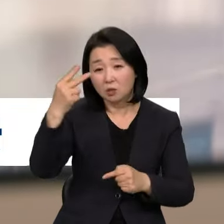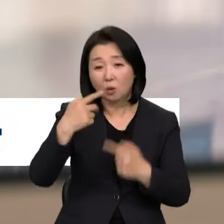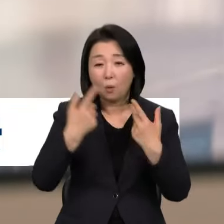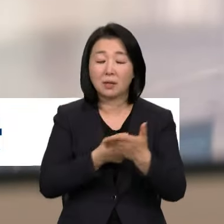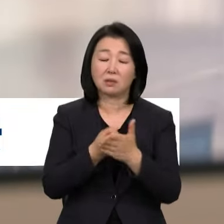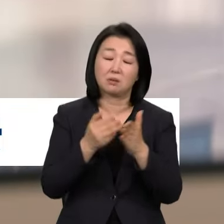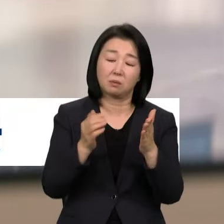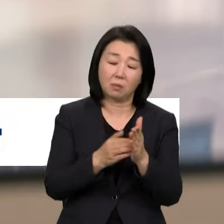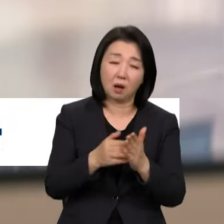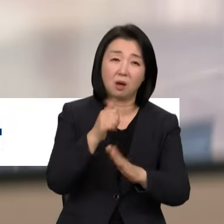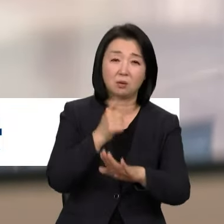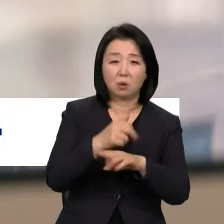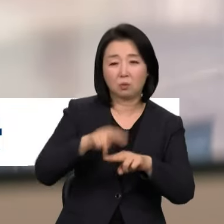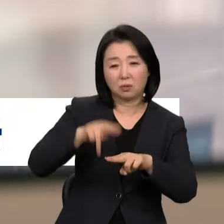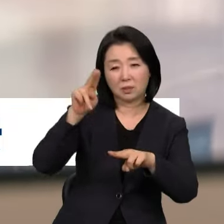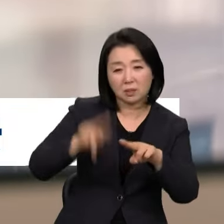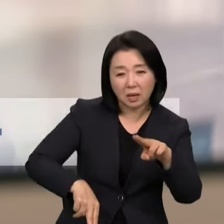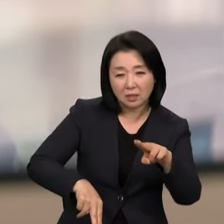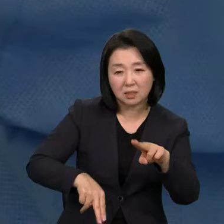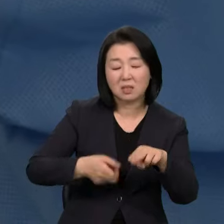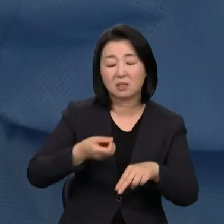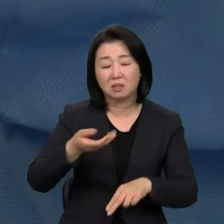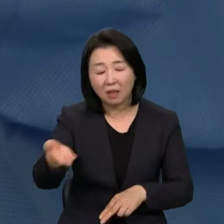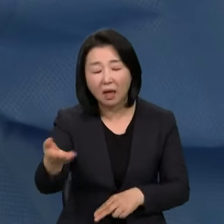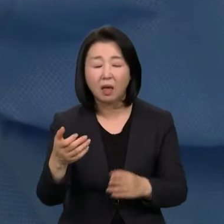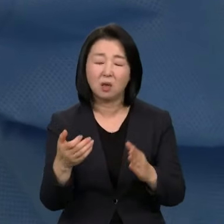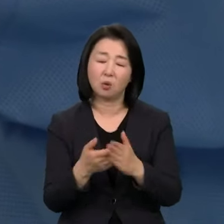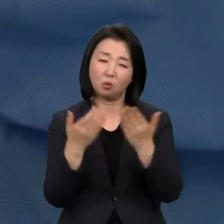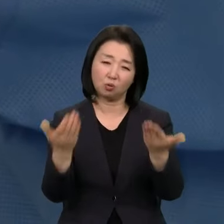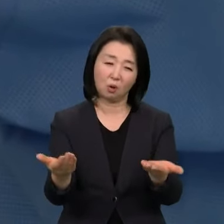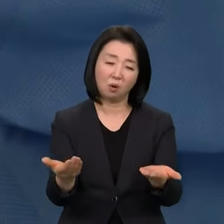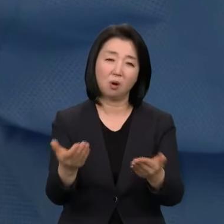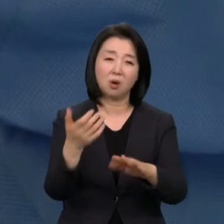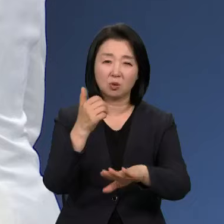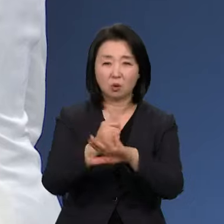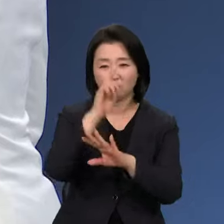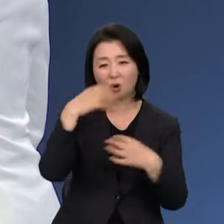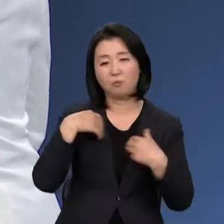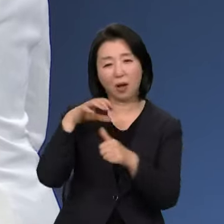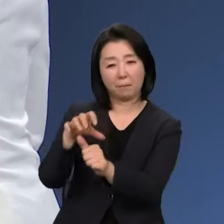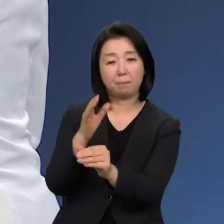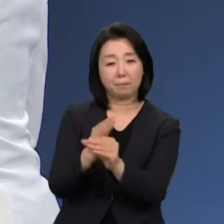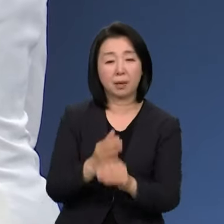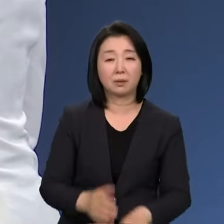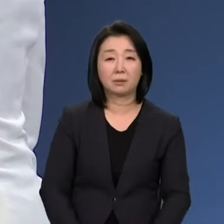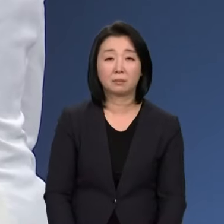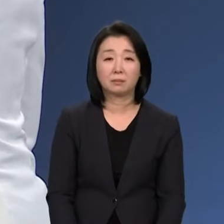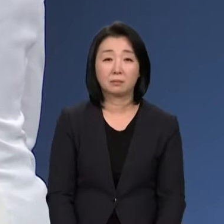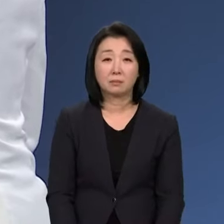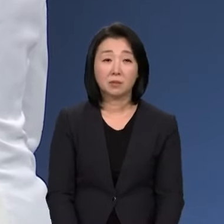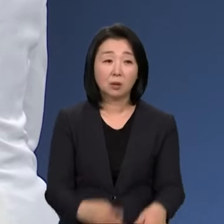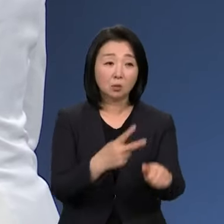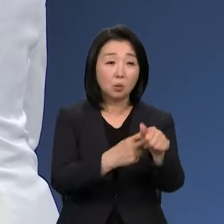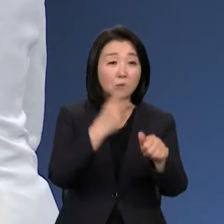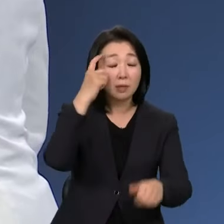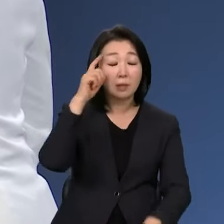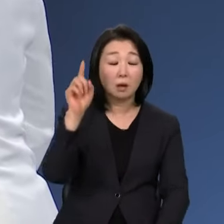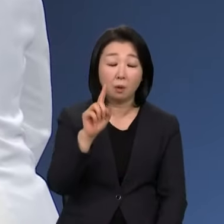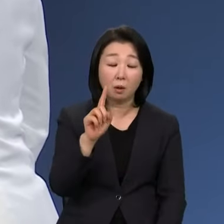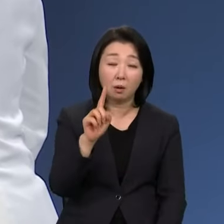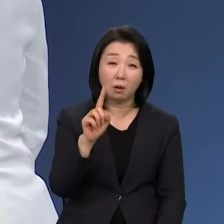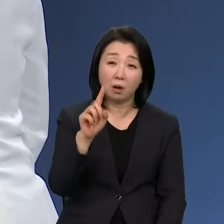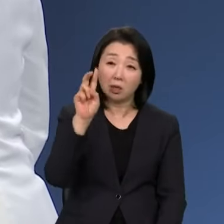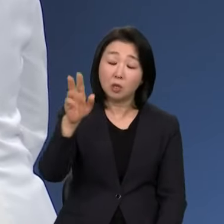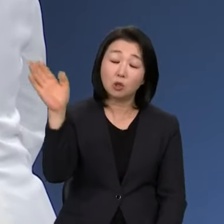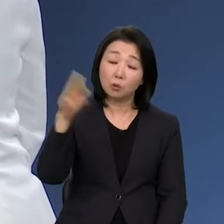사직과 휴진으로 정부를 압박하는 움직임이라는 분석이 나옵니다. 네, 그러면 교수들은 어떻습니까? 모레부터 예정대로